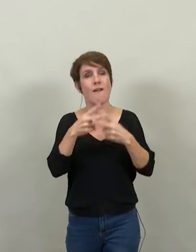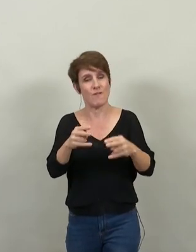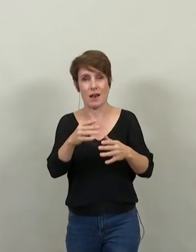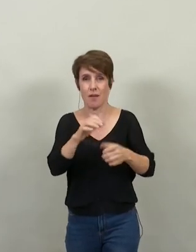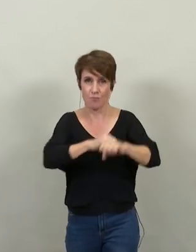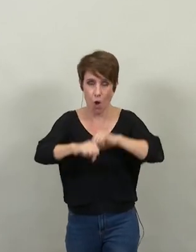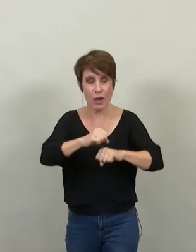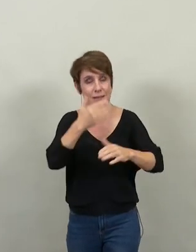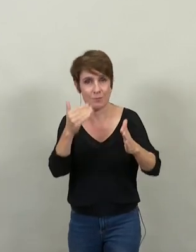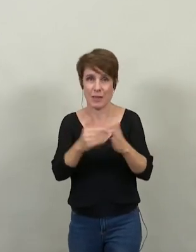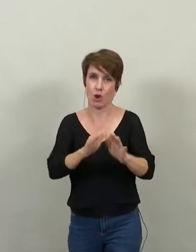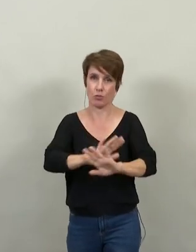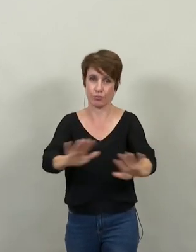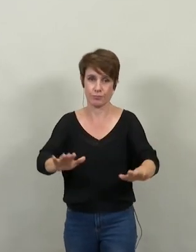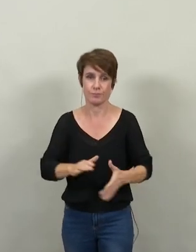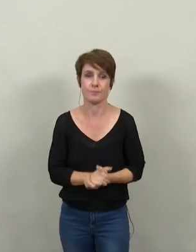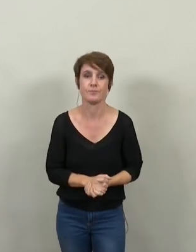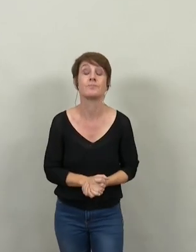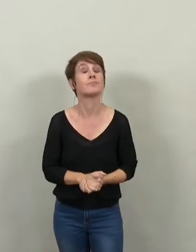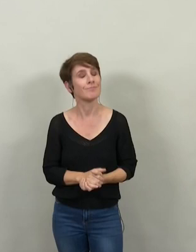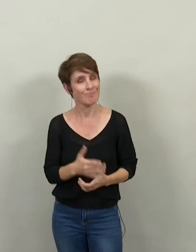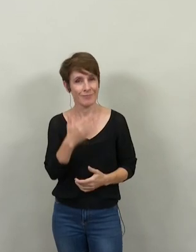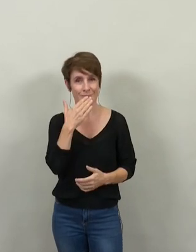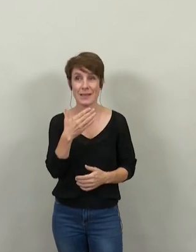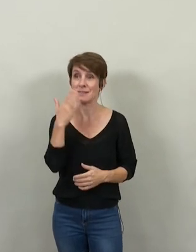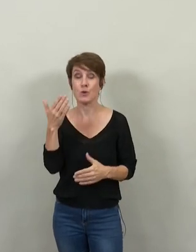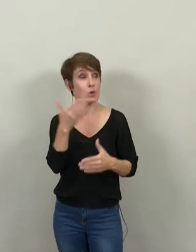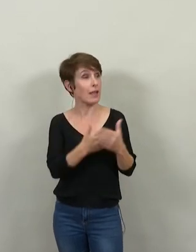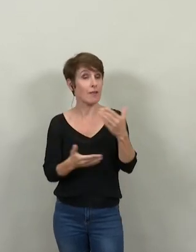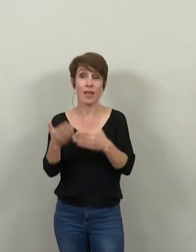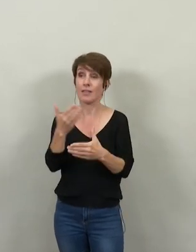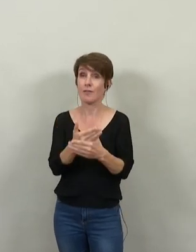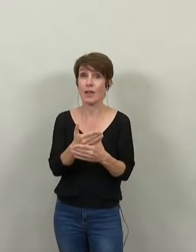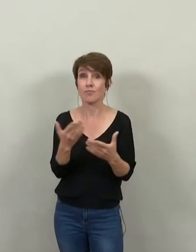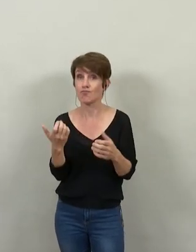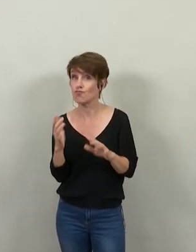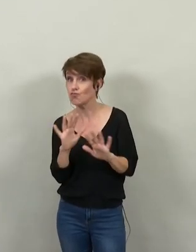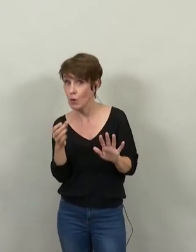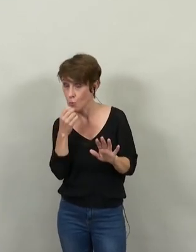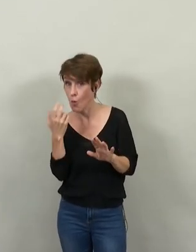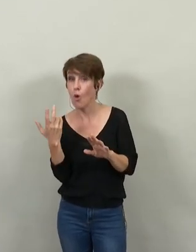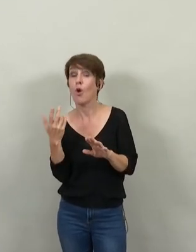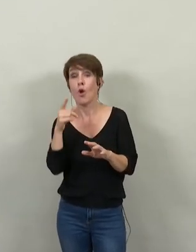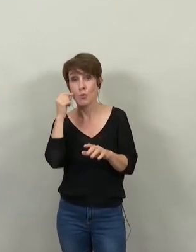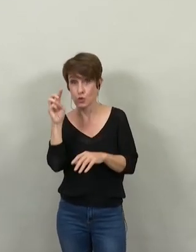vie merci d'autres interventions non peut-être quelques éléments de réponse